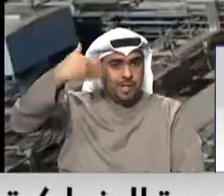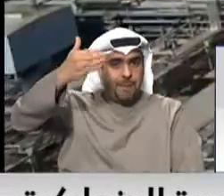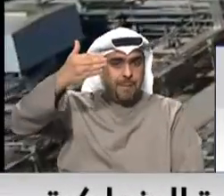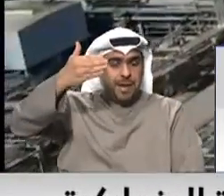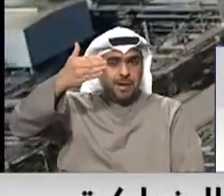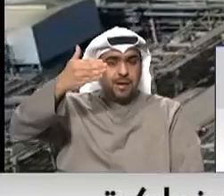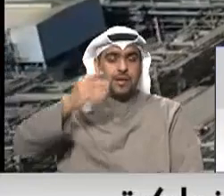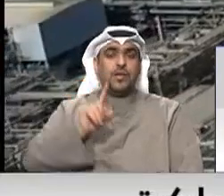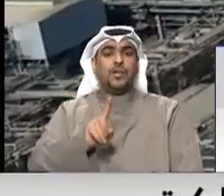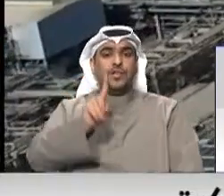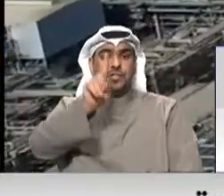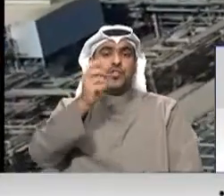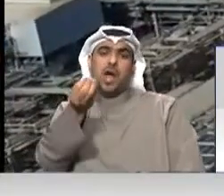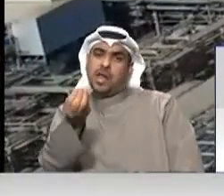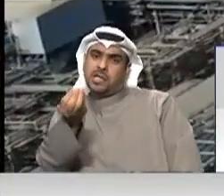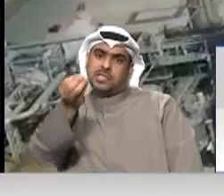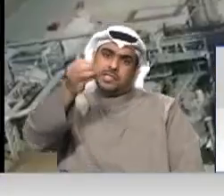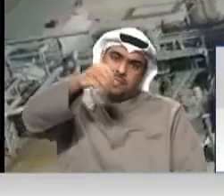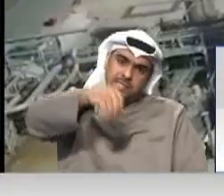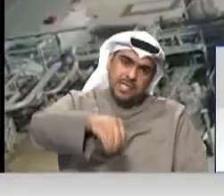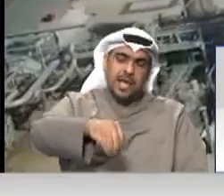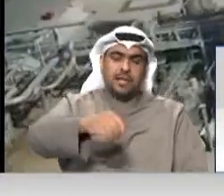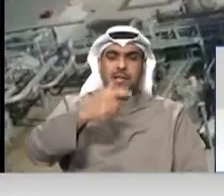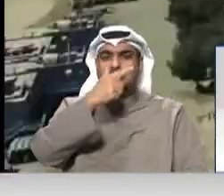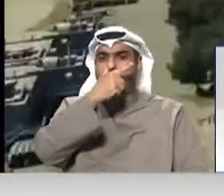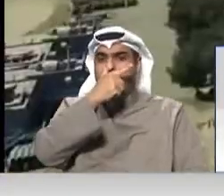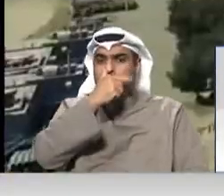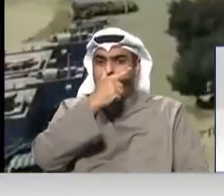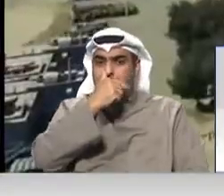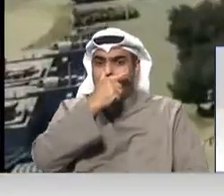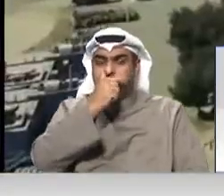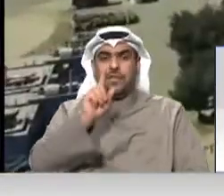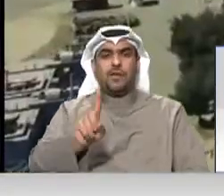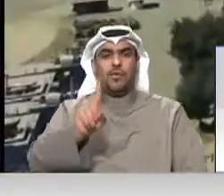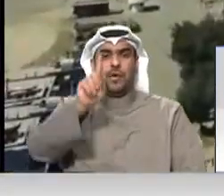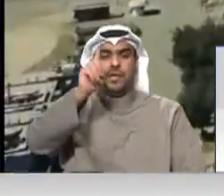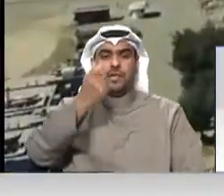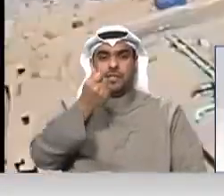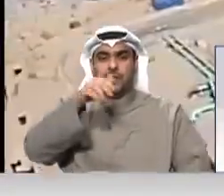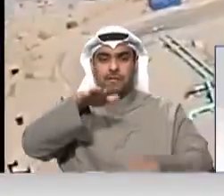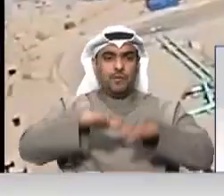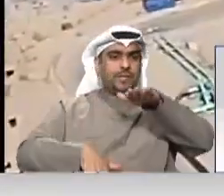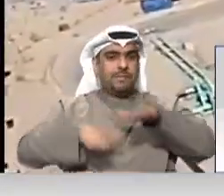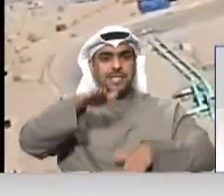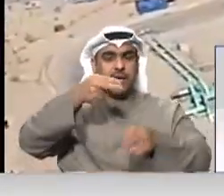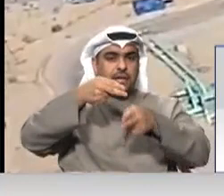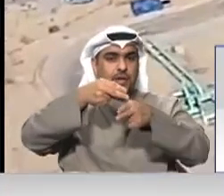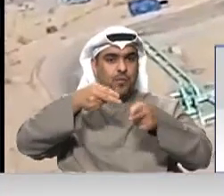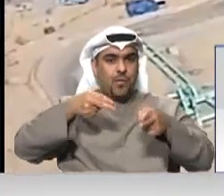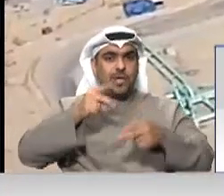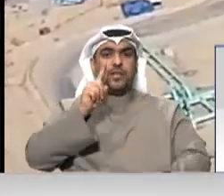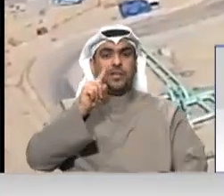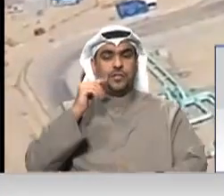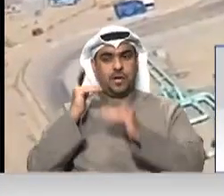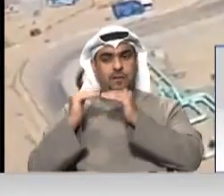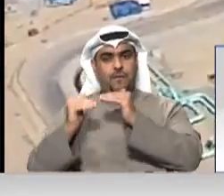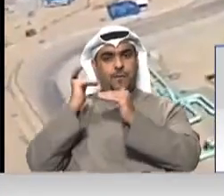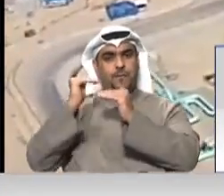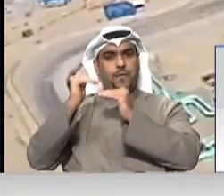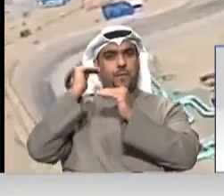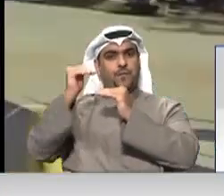نظره افضل ونظره ايجابيه مش فقط مستقره ويصعد التصنيف الكويت